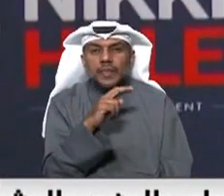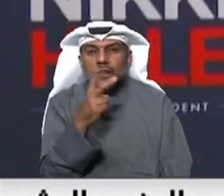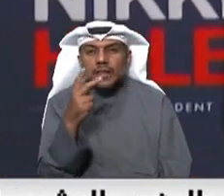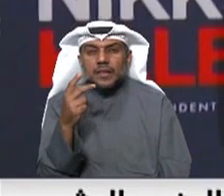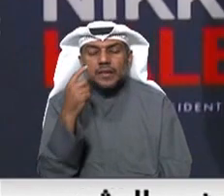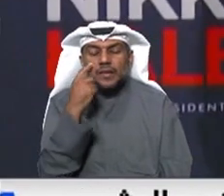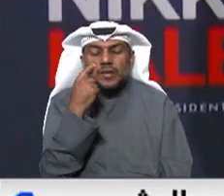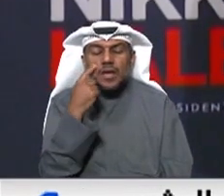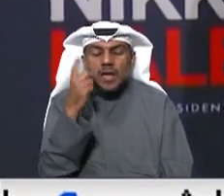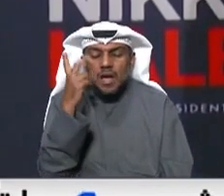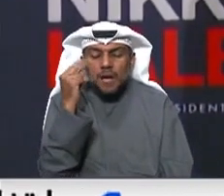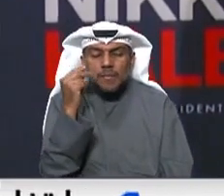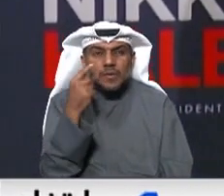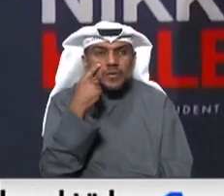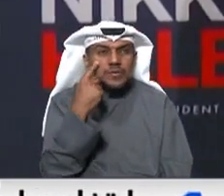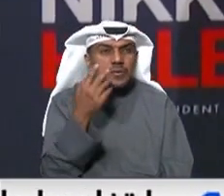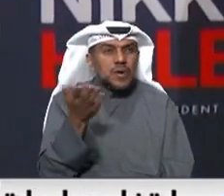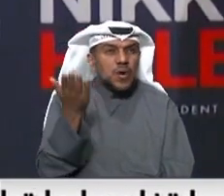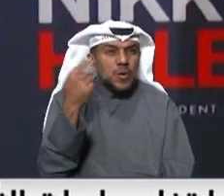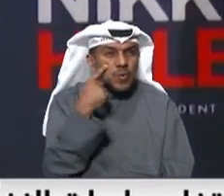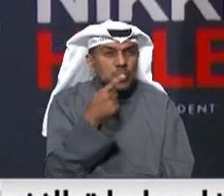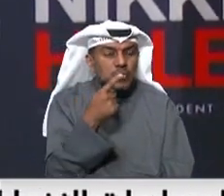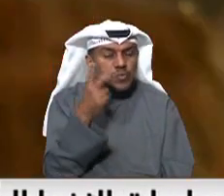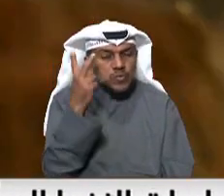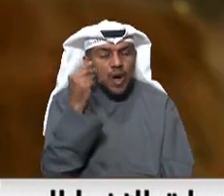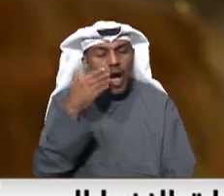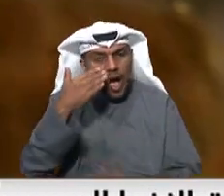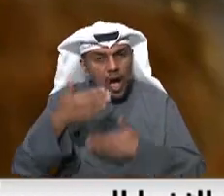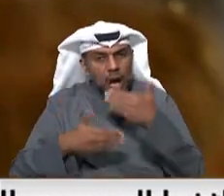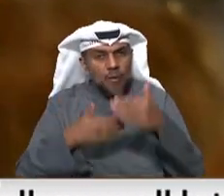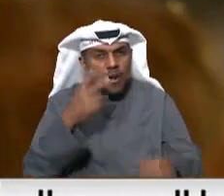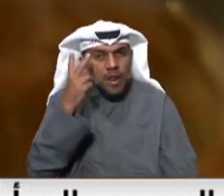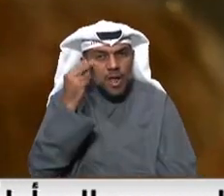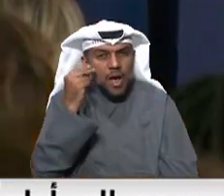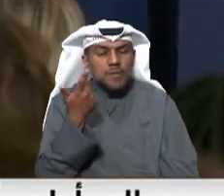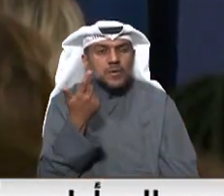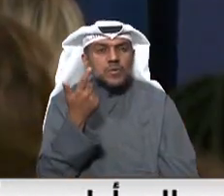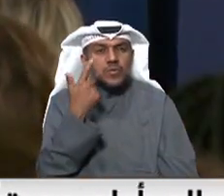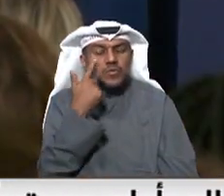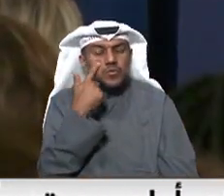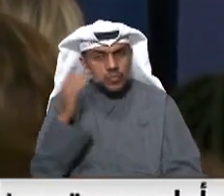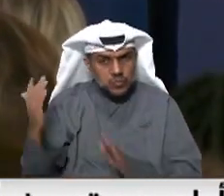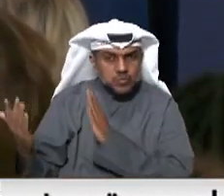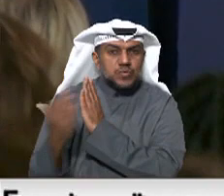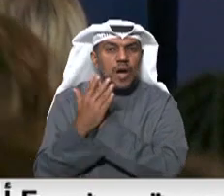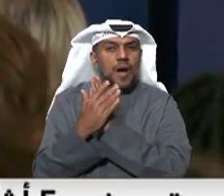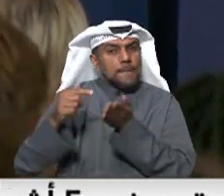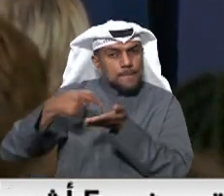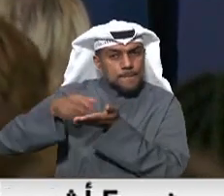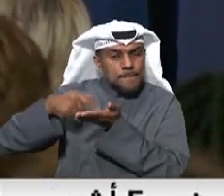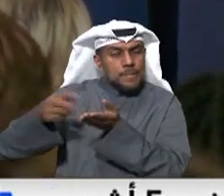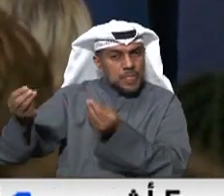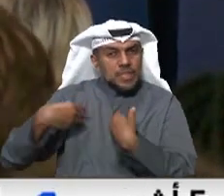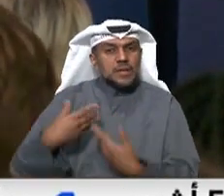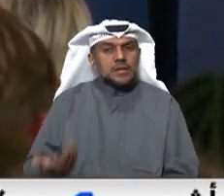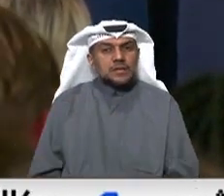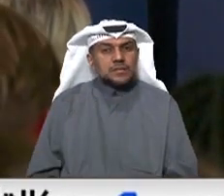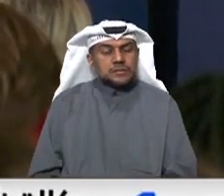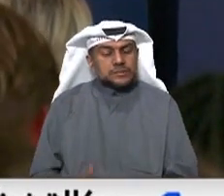ولايه نورث كارولاينا السابقه نيكي هيلي تحاول الحصول على دفعه دعم قويه تعيد احياء الامل الى